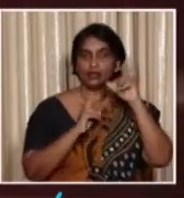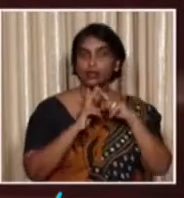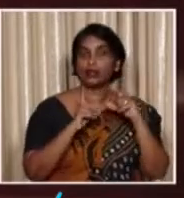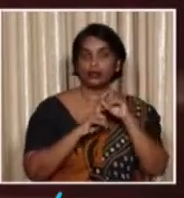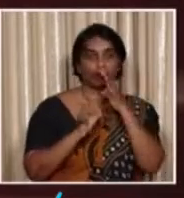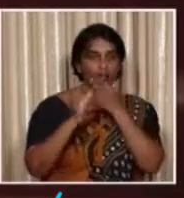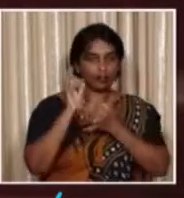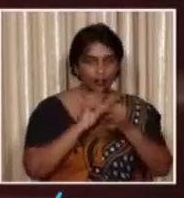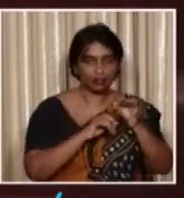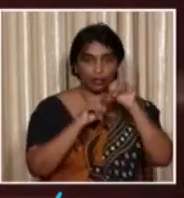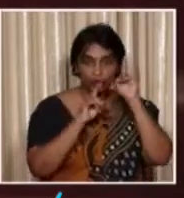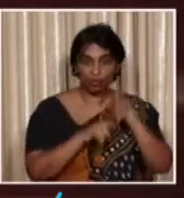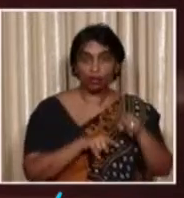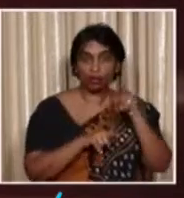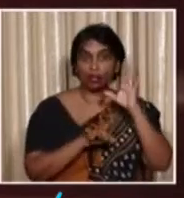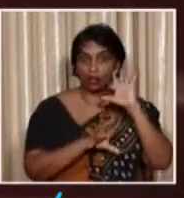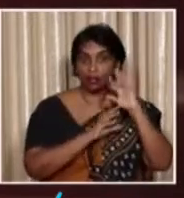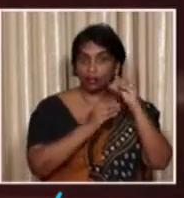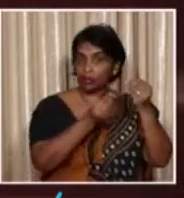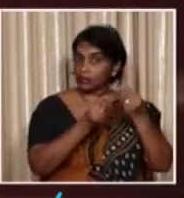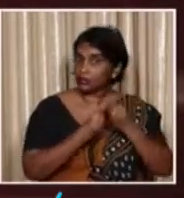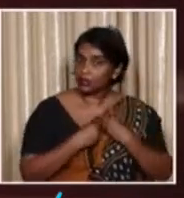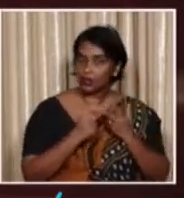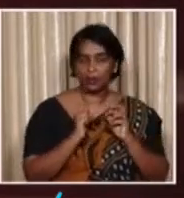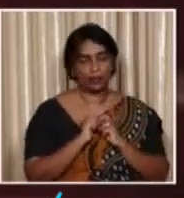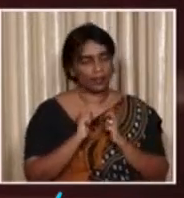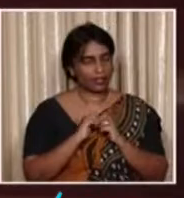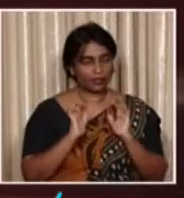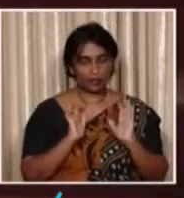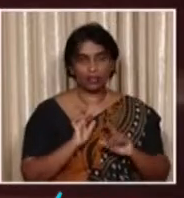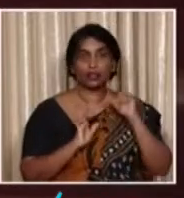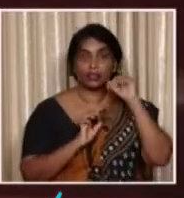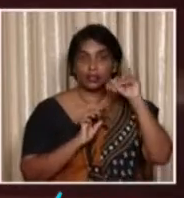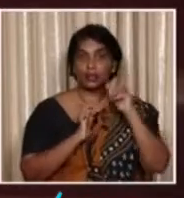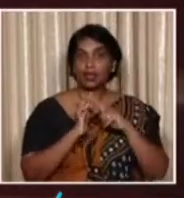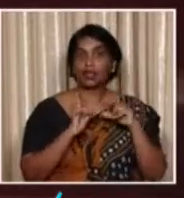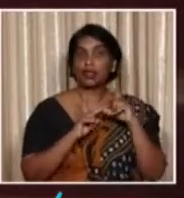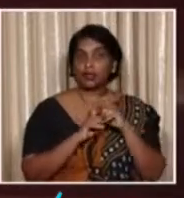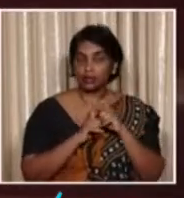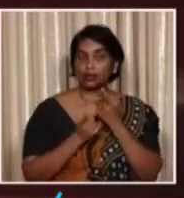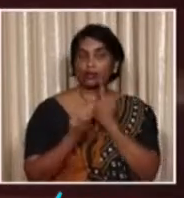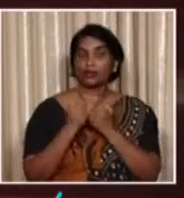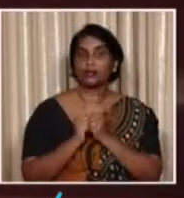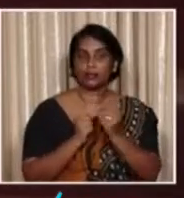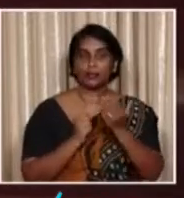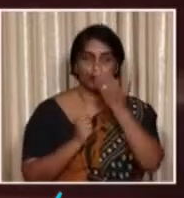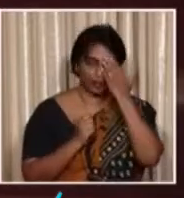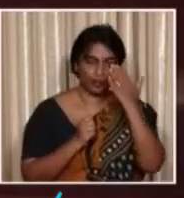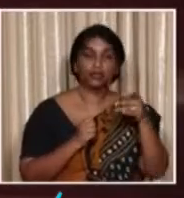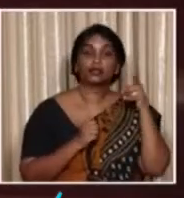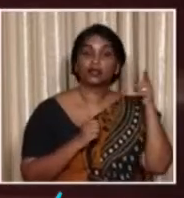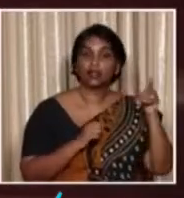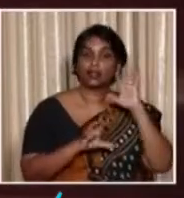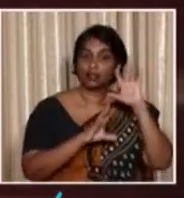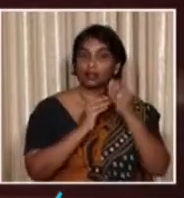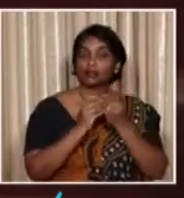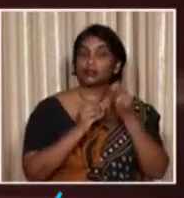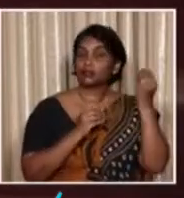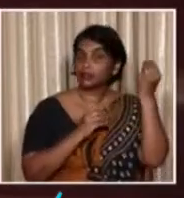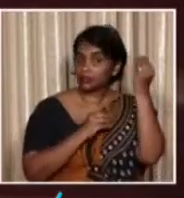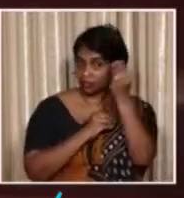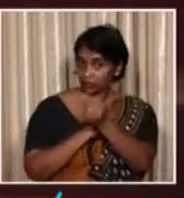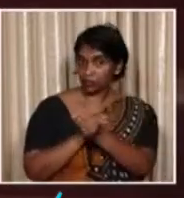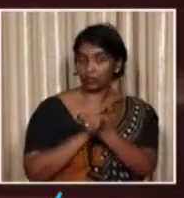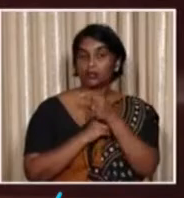තියෙන්නේ ඔබ එහෙම තොරතුරු මට නුදුන්නට ප්‍රශ්නයක් නැහැ CID විමර්ශන ආරම්භ කරලා තියෙනවා කරුණා කරලා ඔබතුමා ඒක ලබා